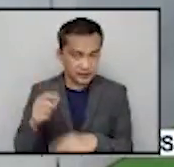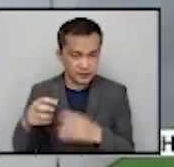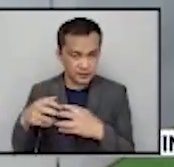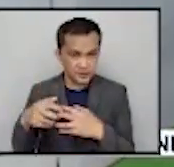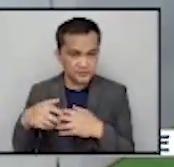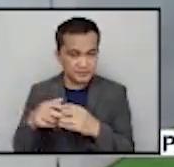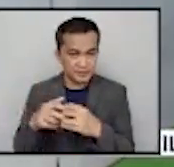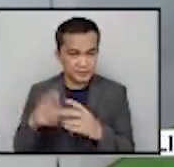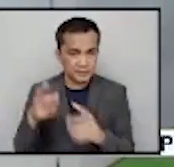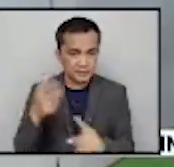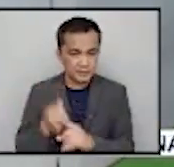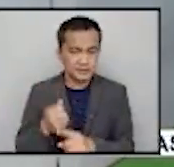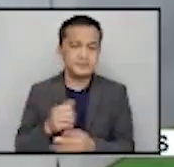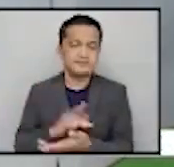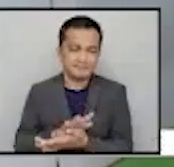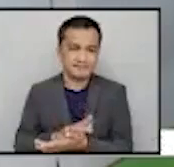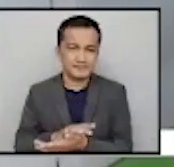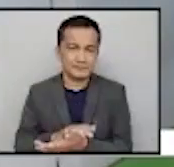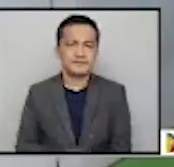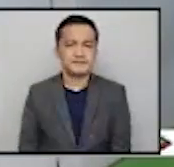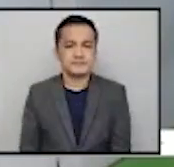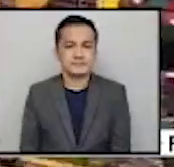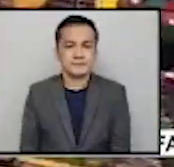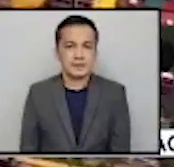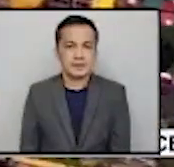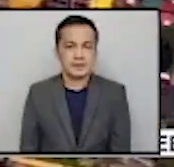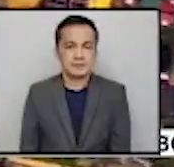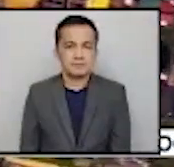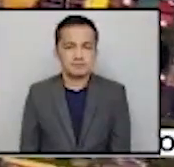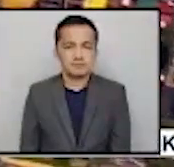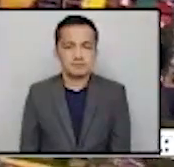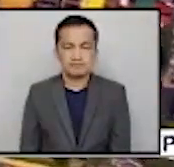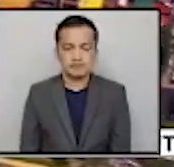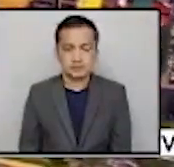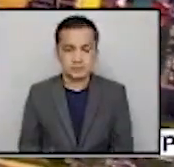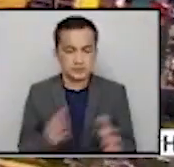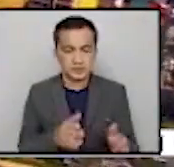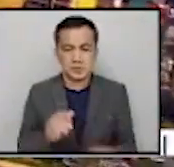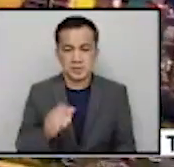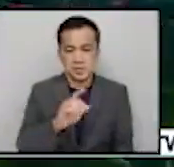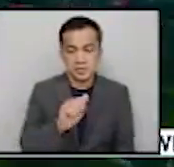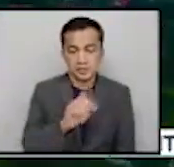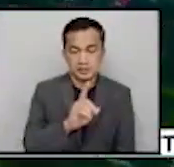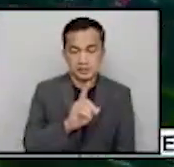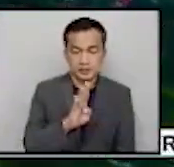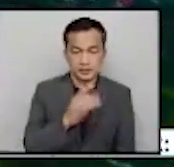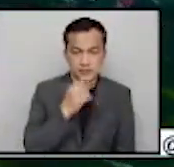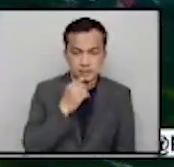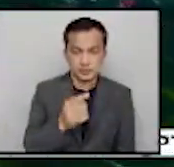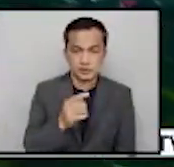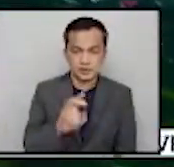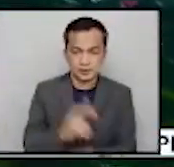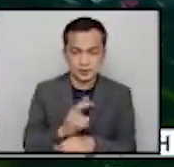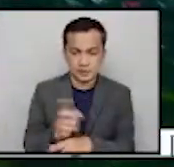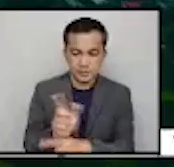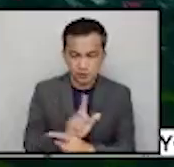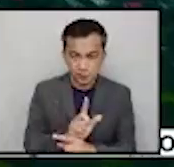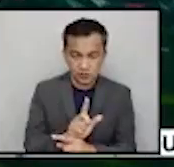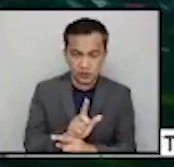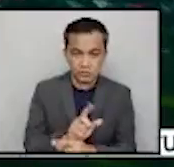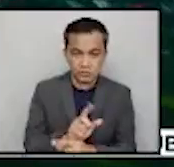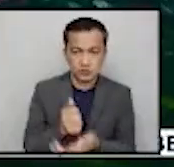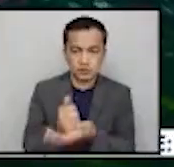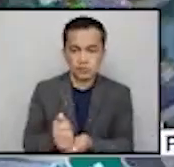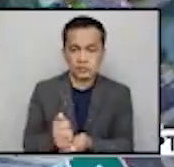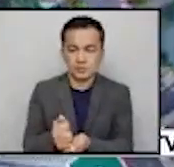epekto ng COVID-19 pandemic. Sa isang pahayag, sinabi ng ADB na gagamitin ang nasabing loan upang tulungang umunlad ang